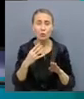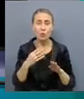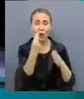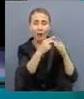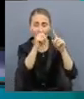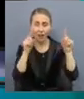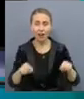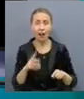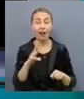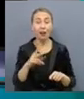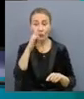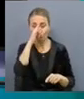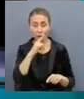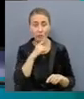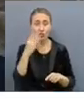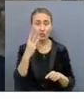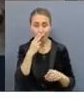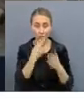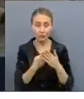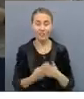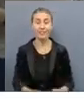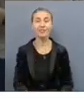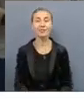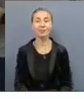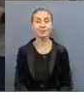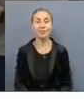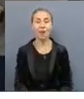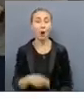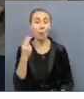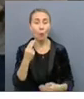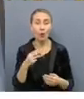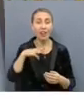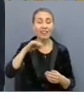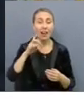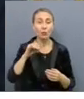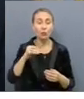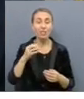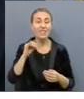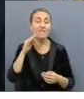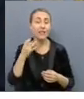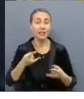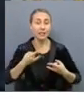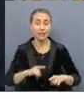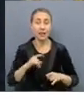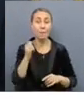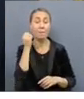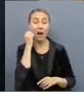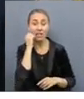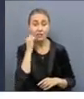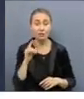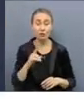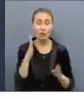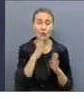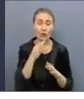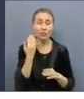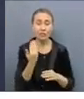увидели казахстанскую Швейцарию, далее в сюжете. Художник-фрилансер Тан Тун Ли из Вьетнама родился в Москве. Так получилось, что волею